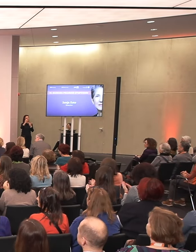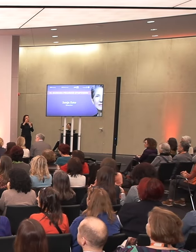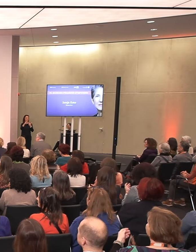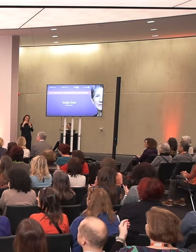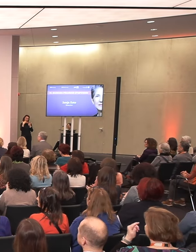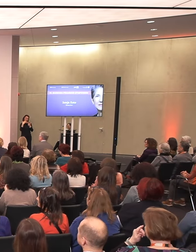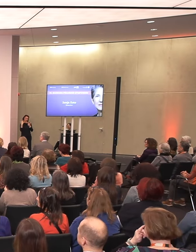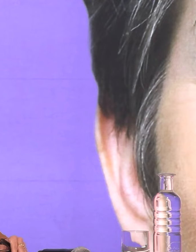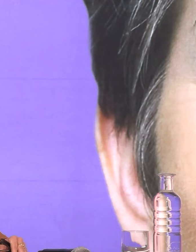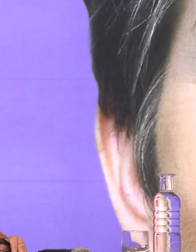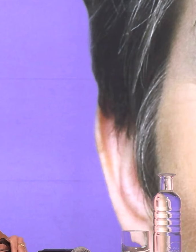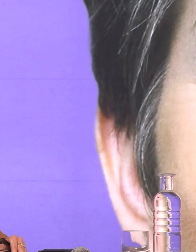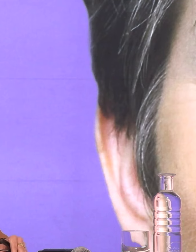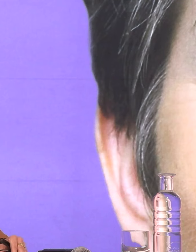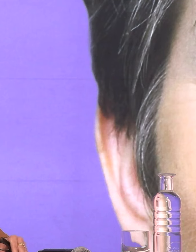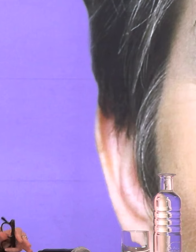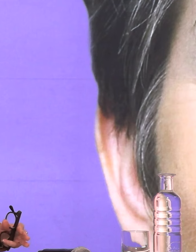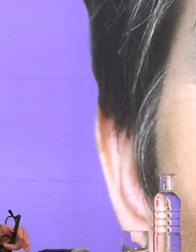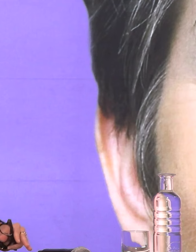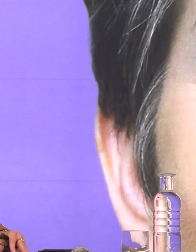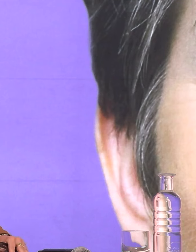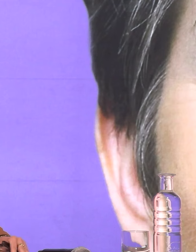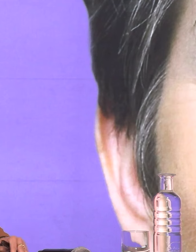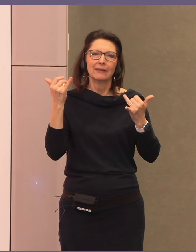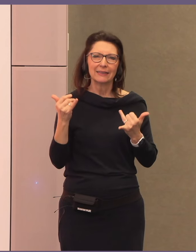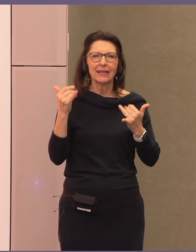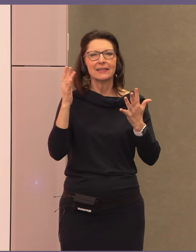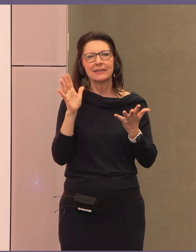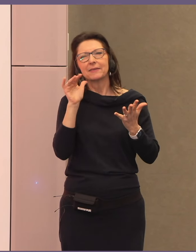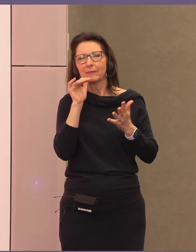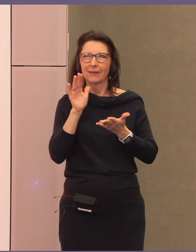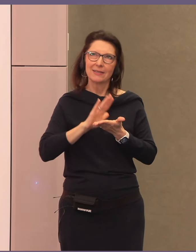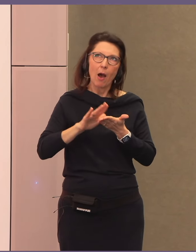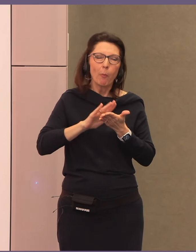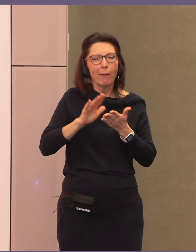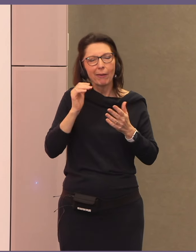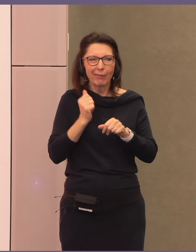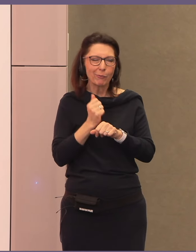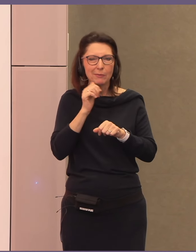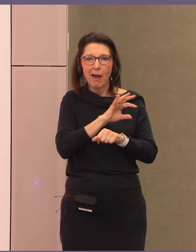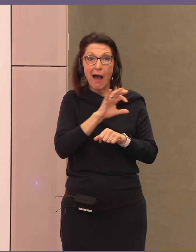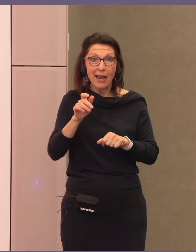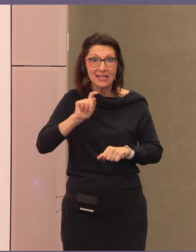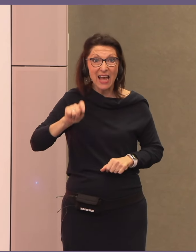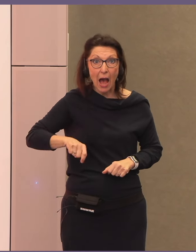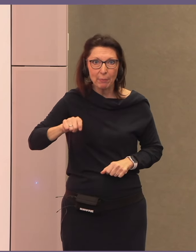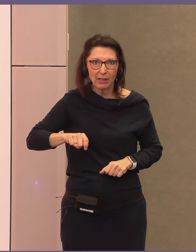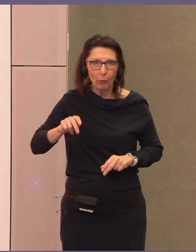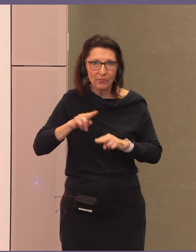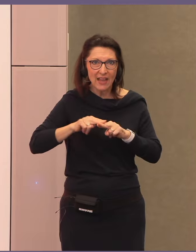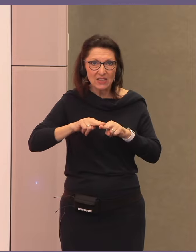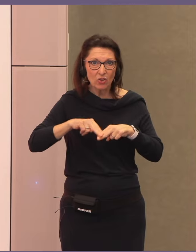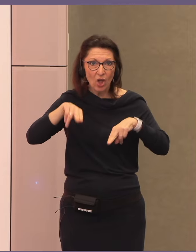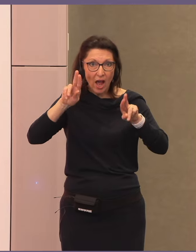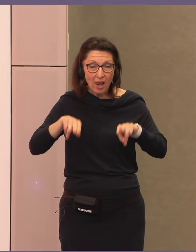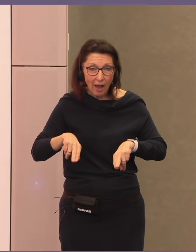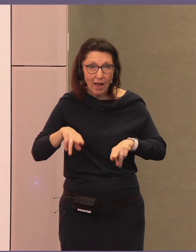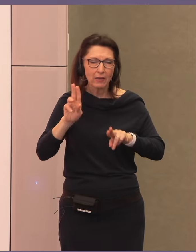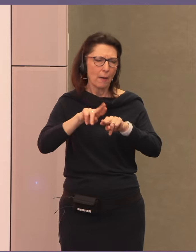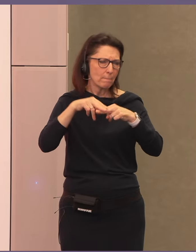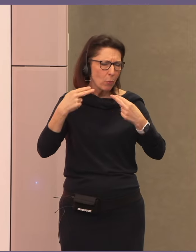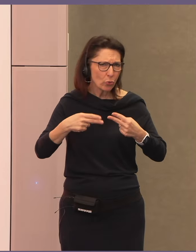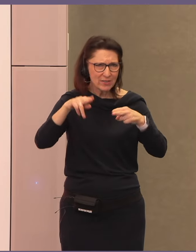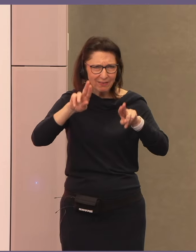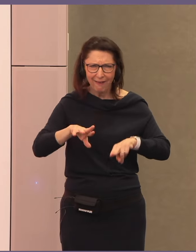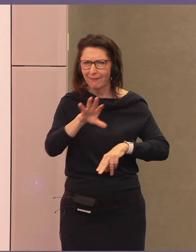Und protokollarisch nicht ganz sauber, aber doch darf ich alle anwesenden Abgeordneten zum Nationalrat, zum Bundesrat,